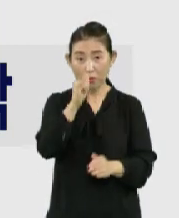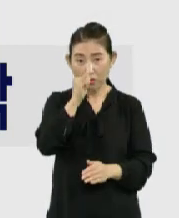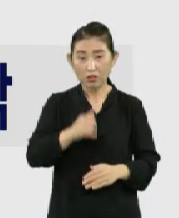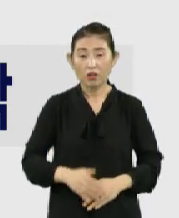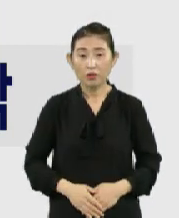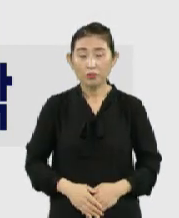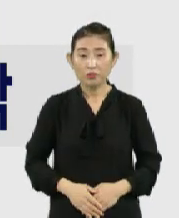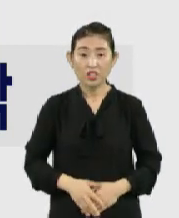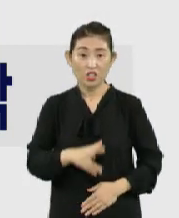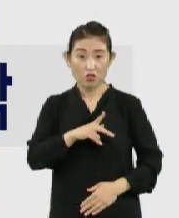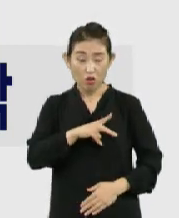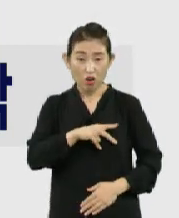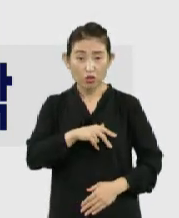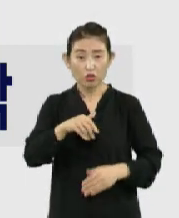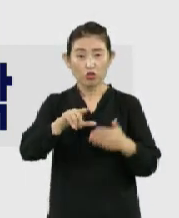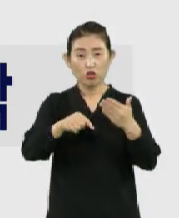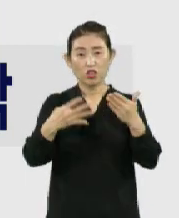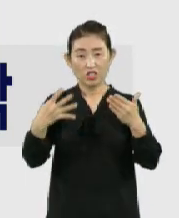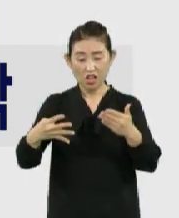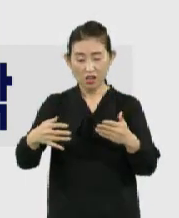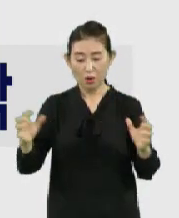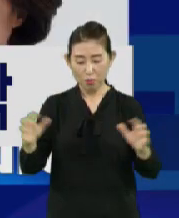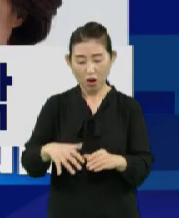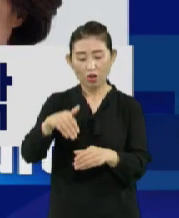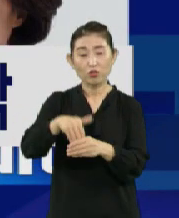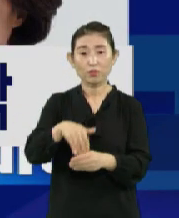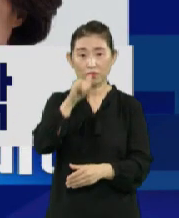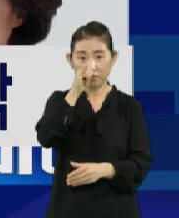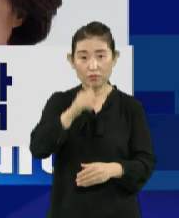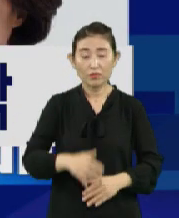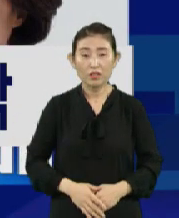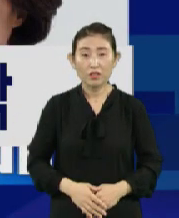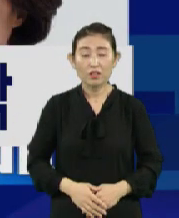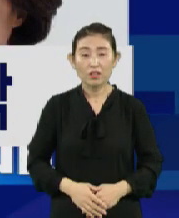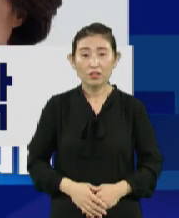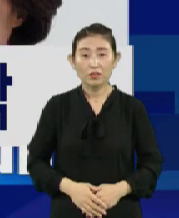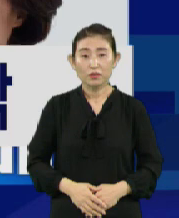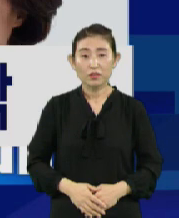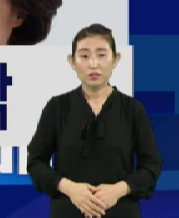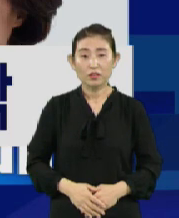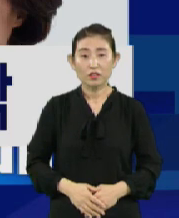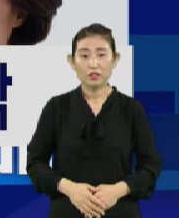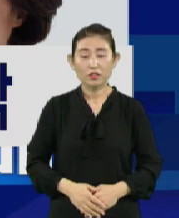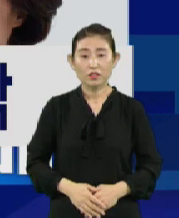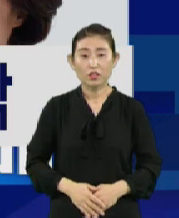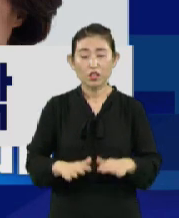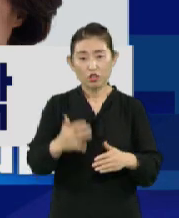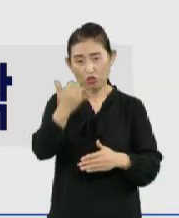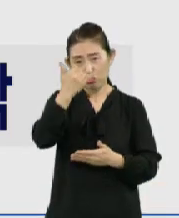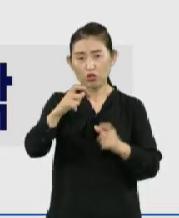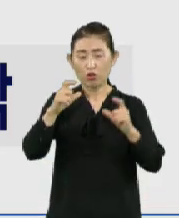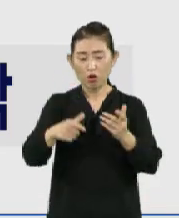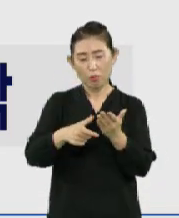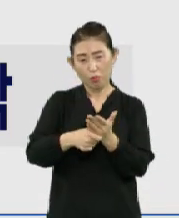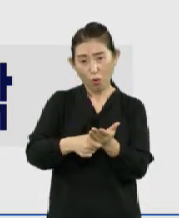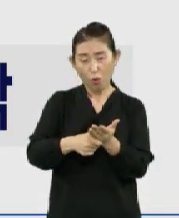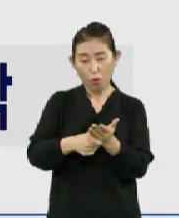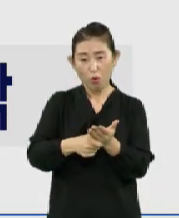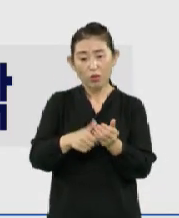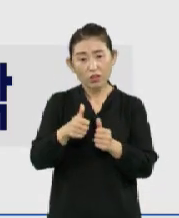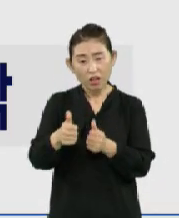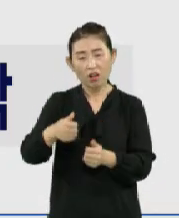되며 대의원을 대상으로 한 현장 투표도 진행됩니다 민주당 대선 경선 첫 승부처가 충청권이 만큼